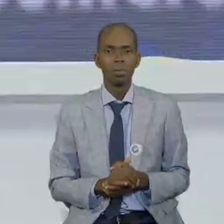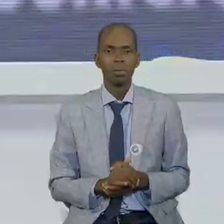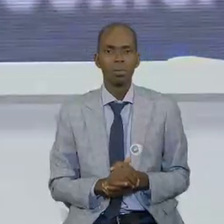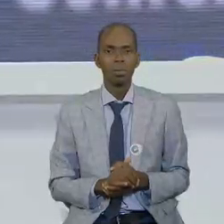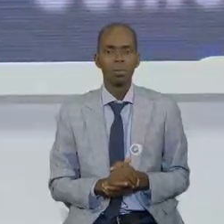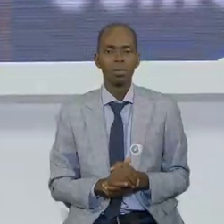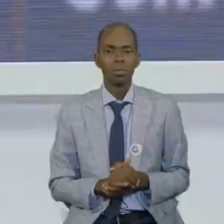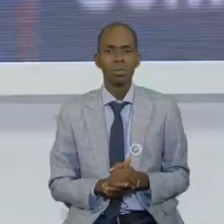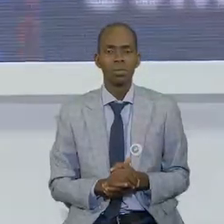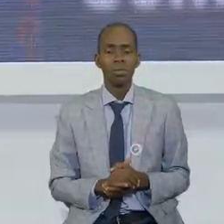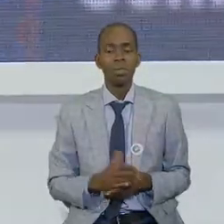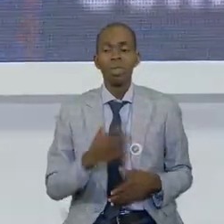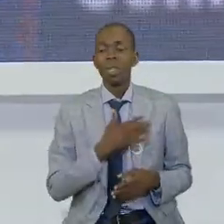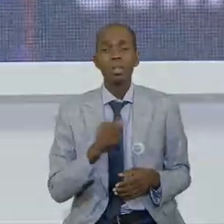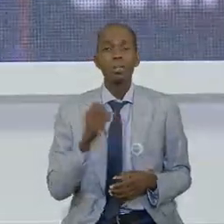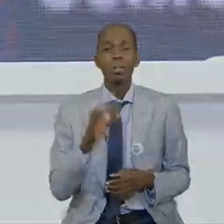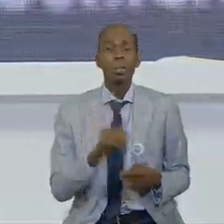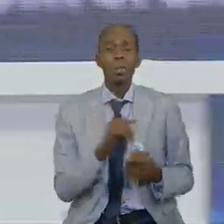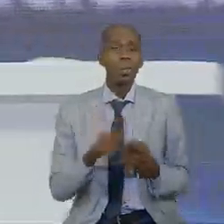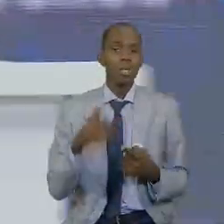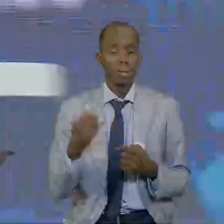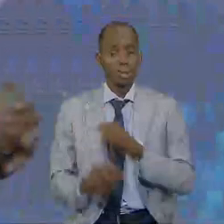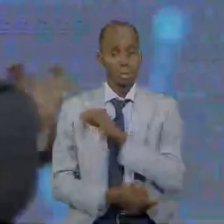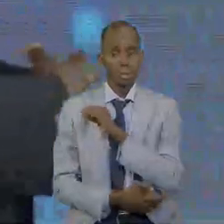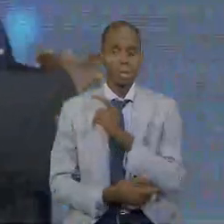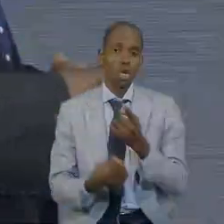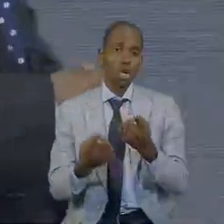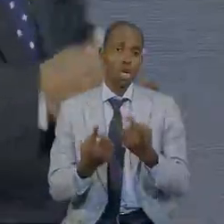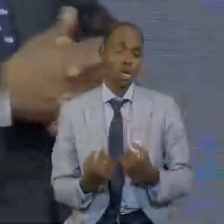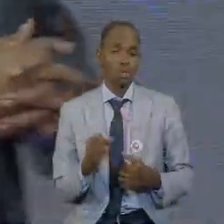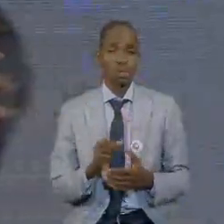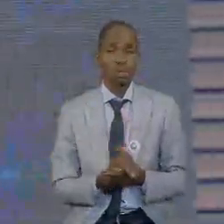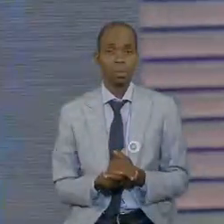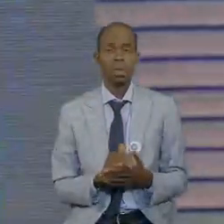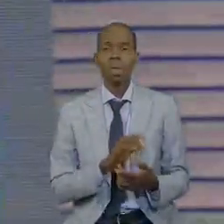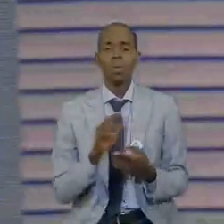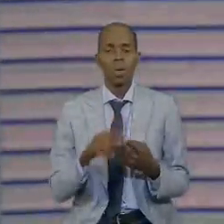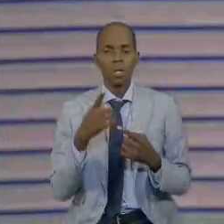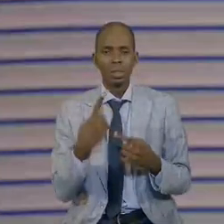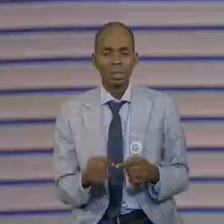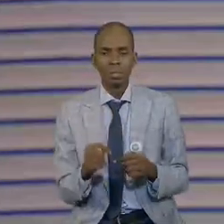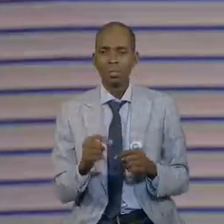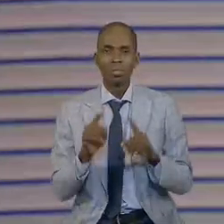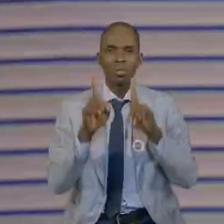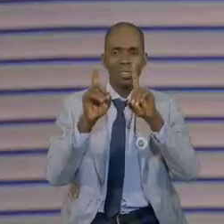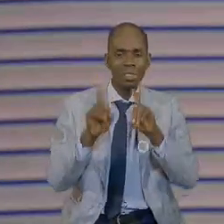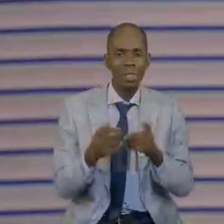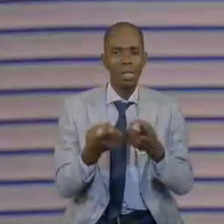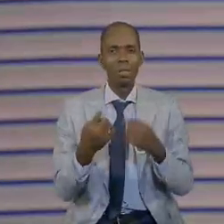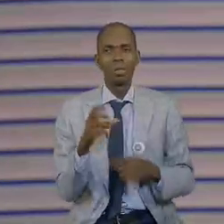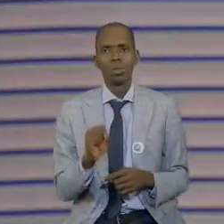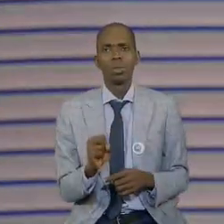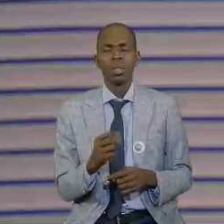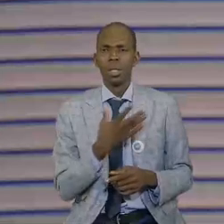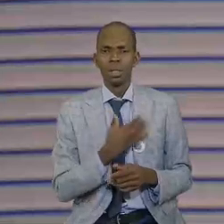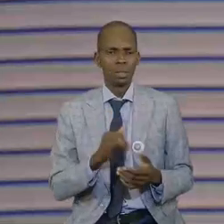la culpabilité. And c'est so eux qui doivent porter la culpabilité. Comes, quand la tentation vient, when the trial comes, quand les épreuves viennent, wait a minute,